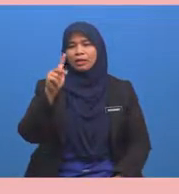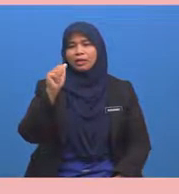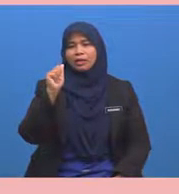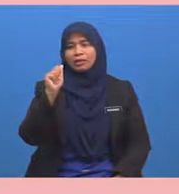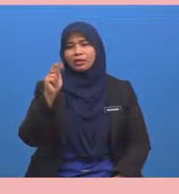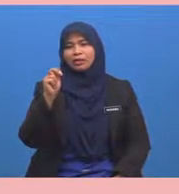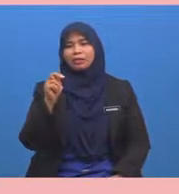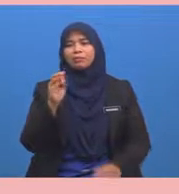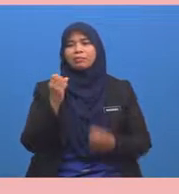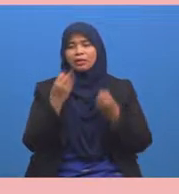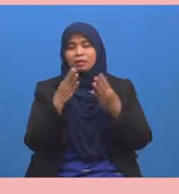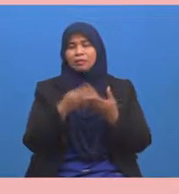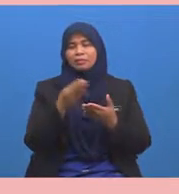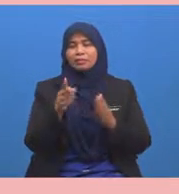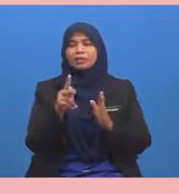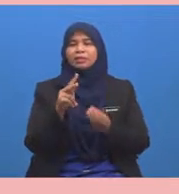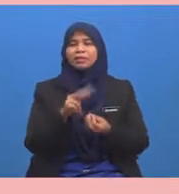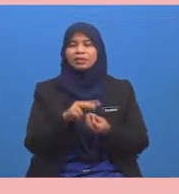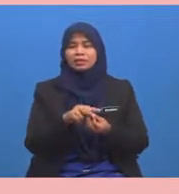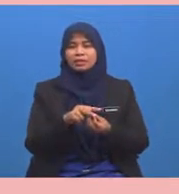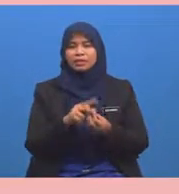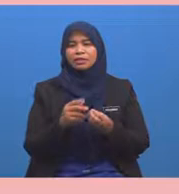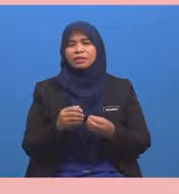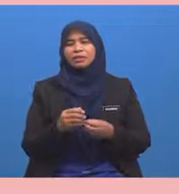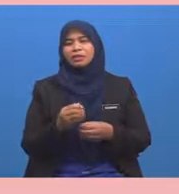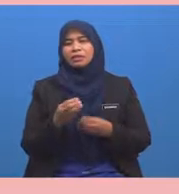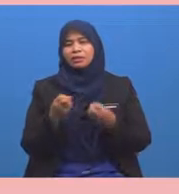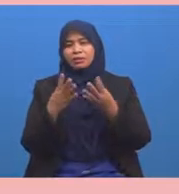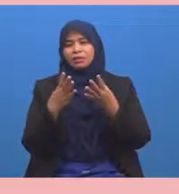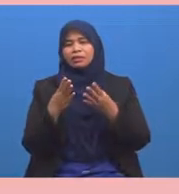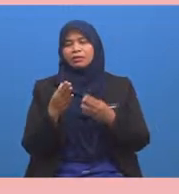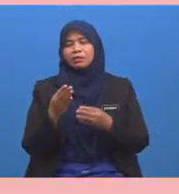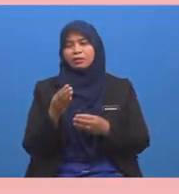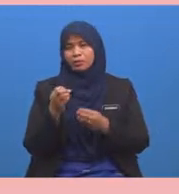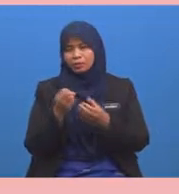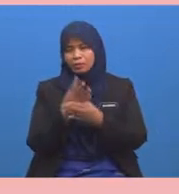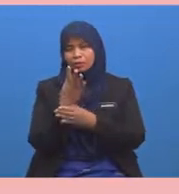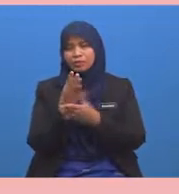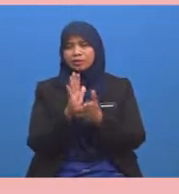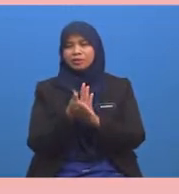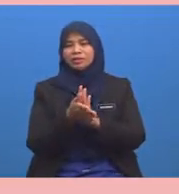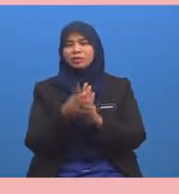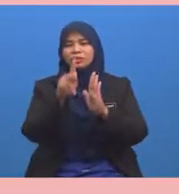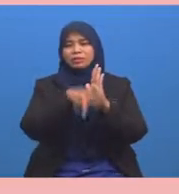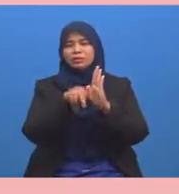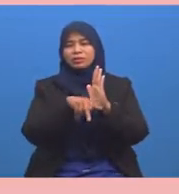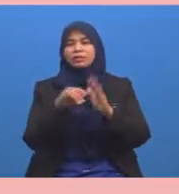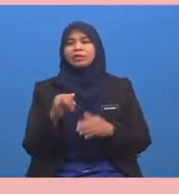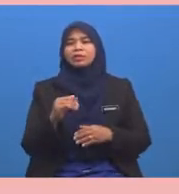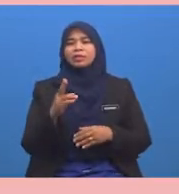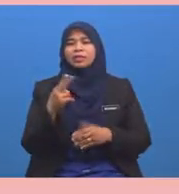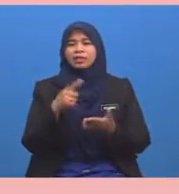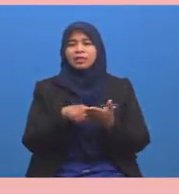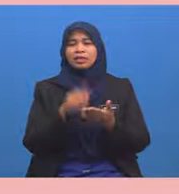memberikan kesan kitaran hidrologi yang mana kadar sejat peluhan tumbuhan menjadi berkurangan. Hal ini